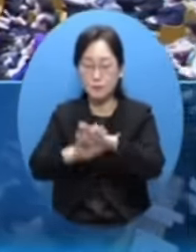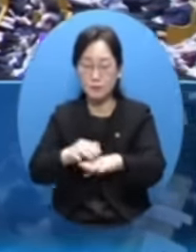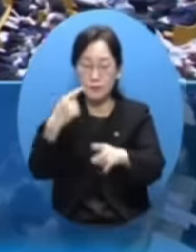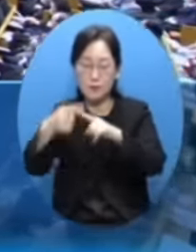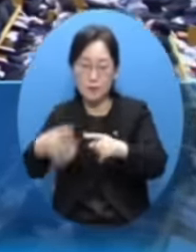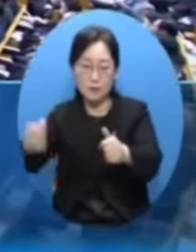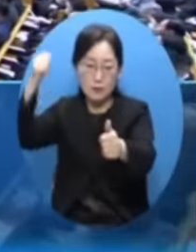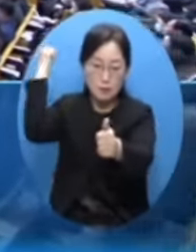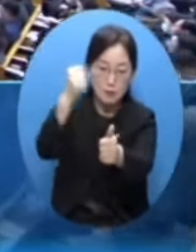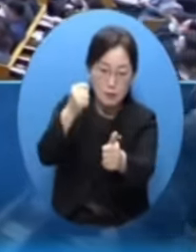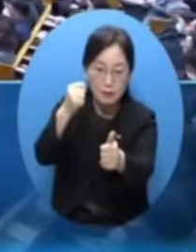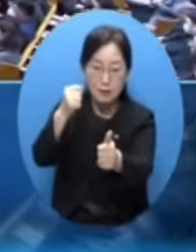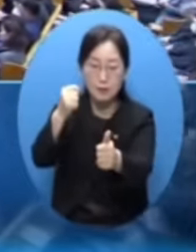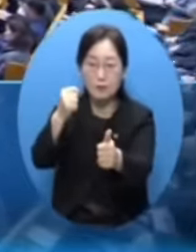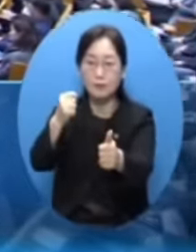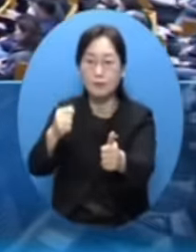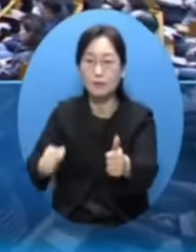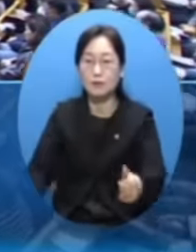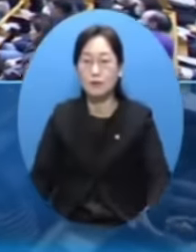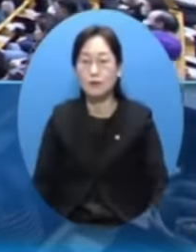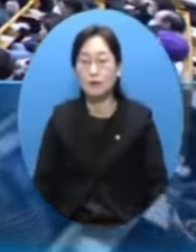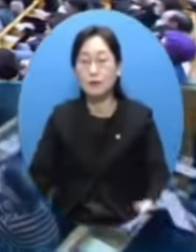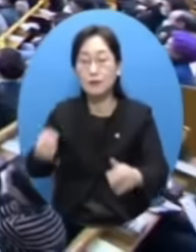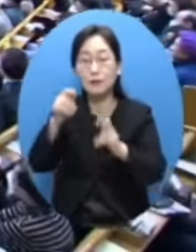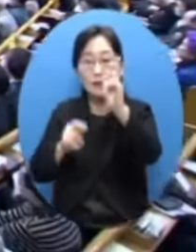아들을 잡으려 하니 산에 올라가서